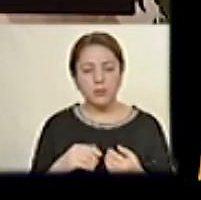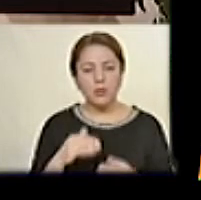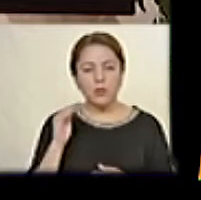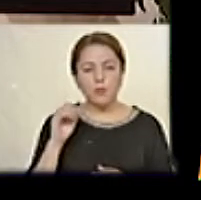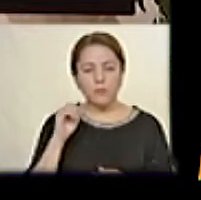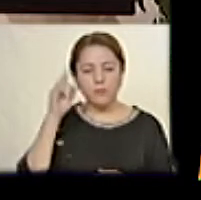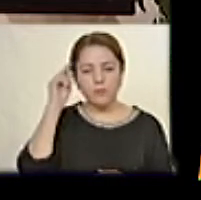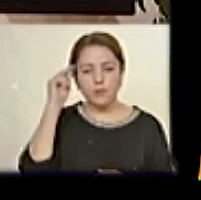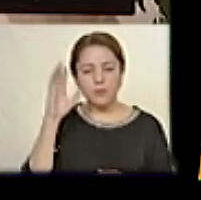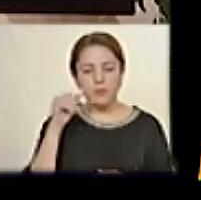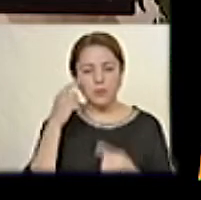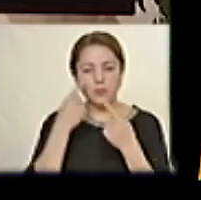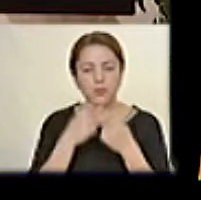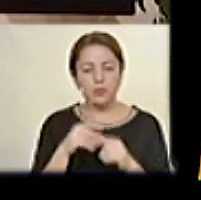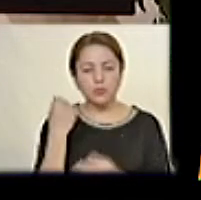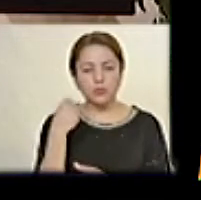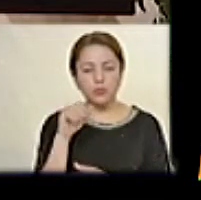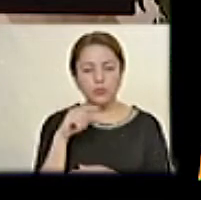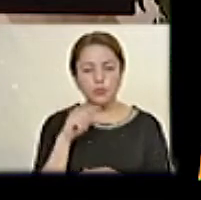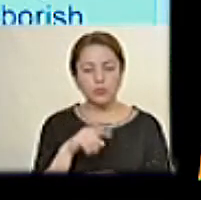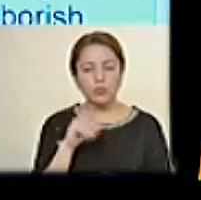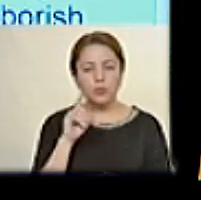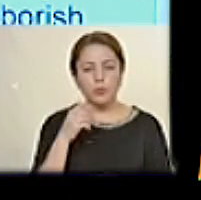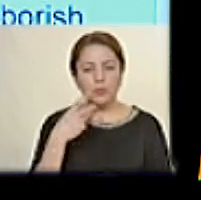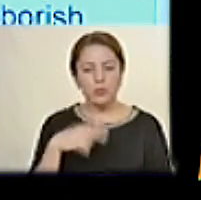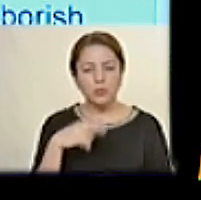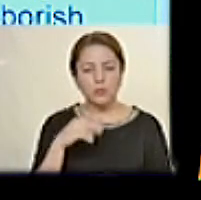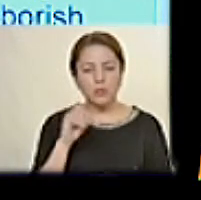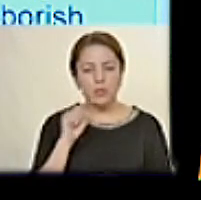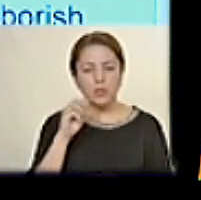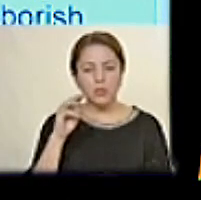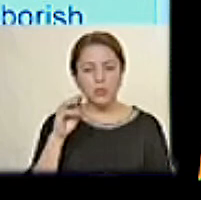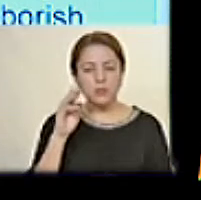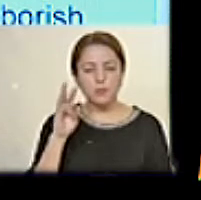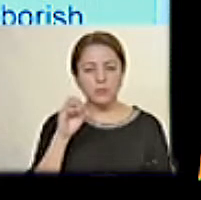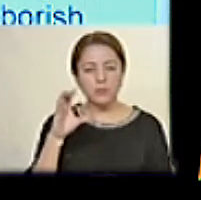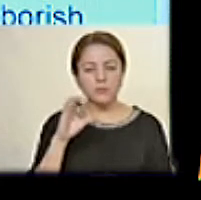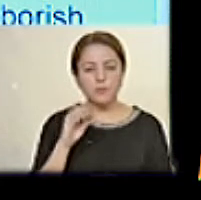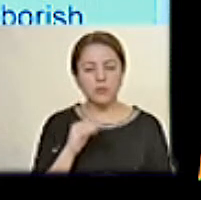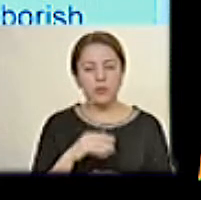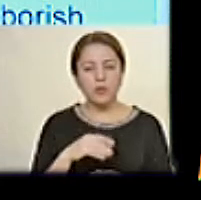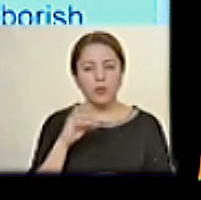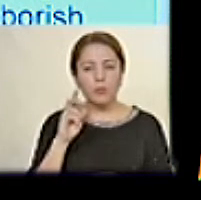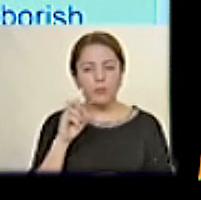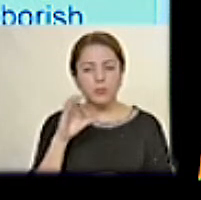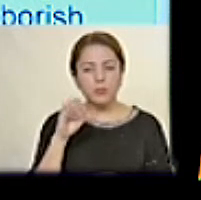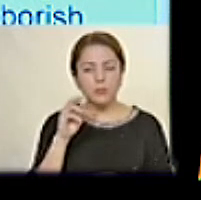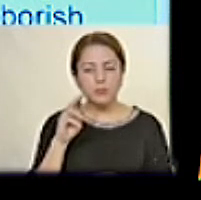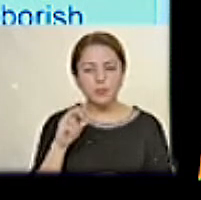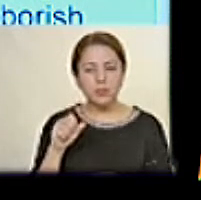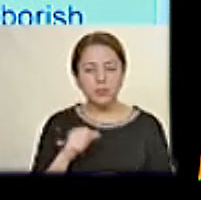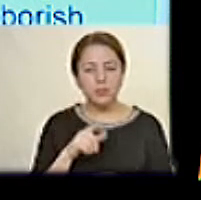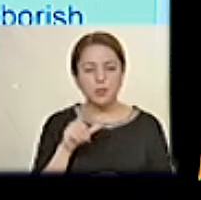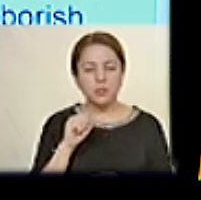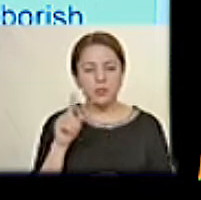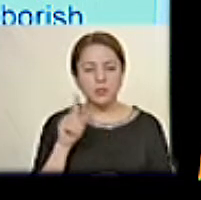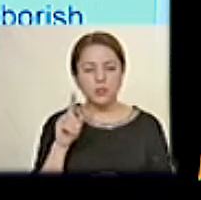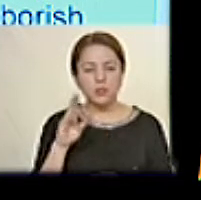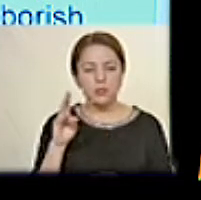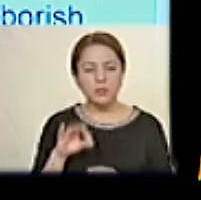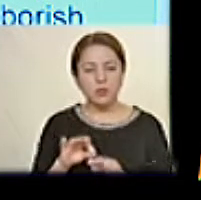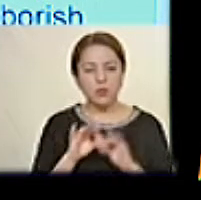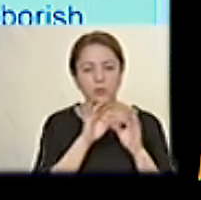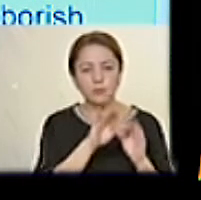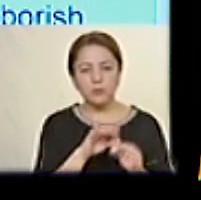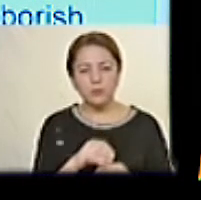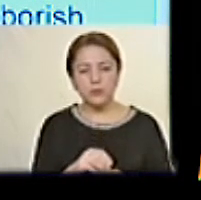kelib 120 atmosfera bosimida gazni yuborish imkoniyatini yaratib bermoqda. Lekin mamlakatimiz quvur transporti